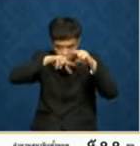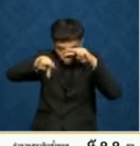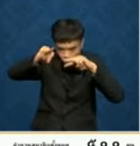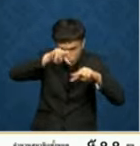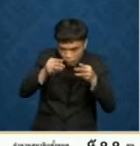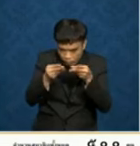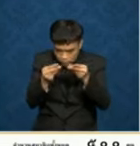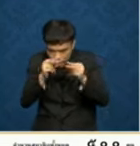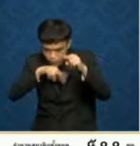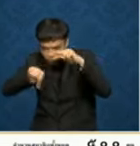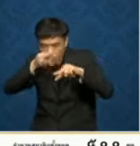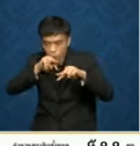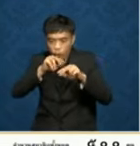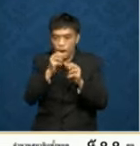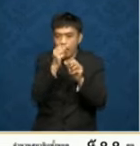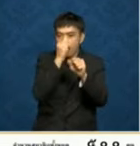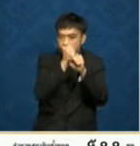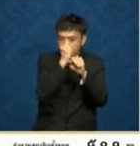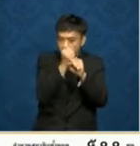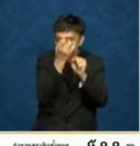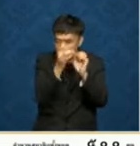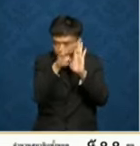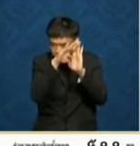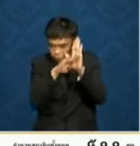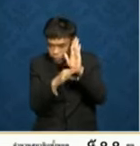แล้วกสามารตรวจสช่อง wrong workerองระบบได